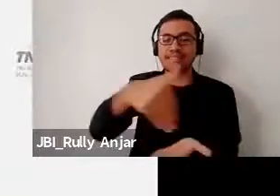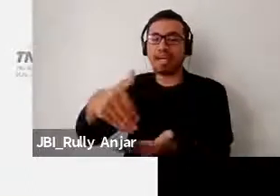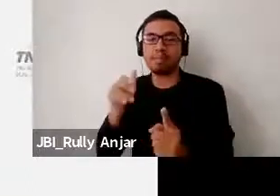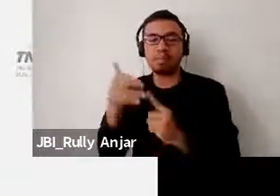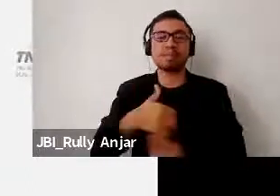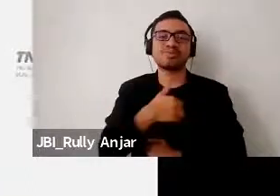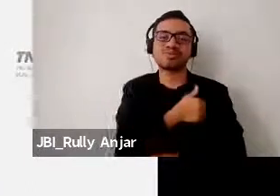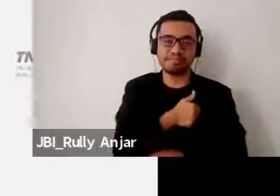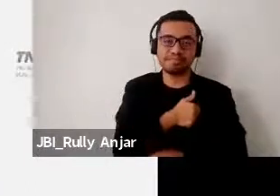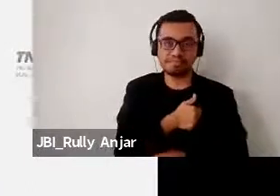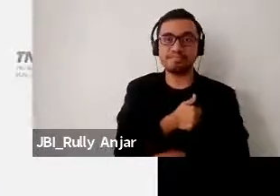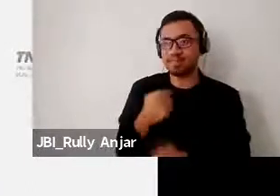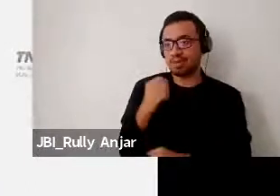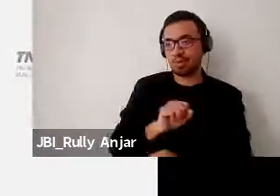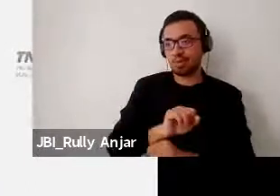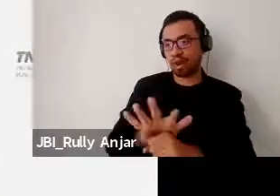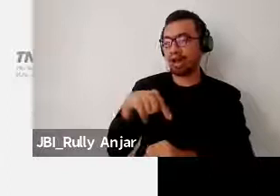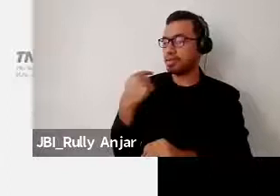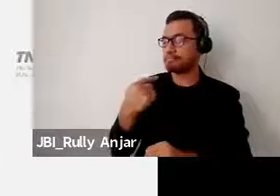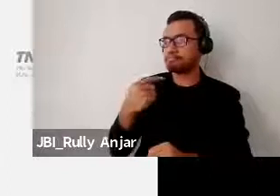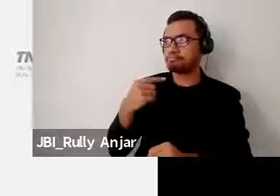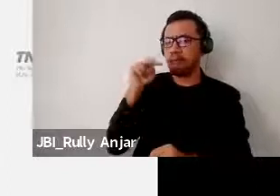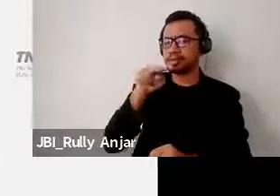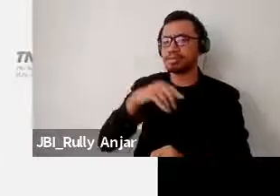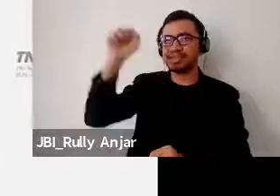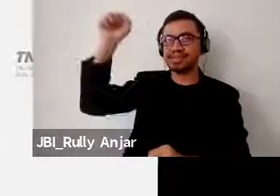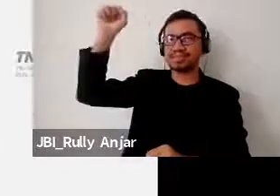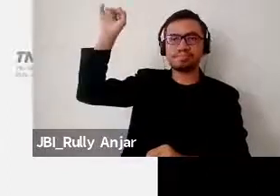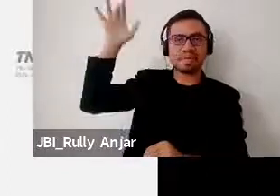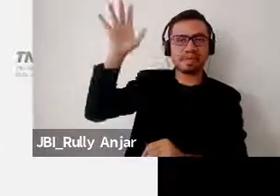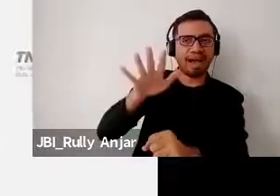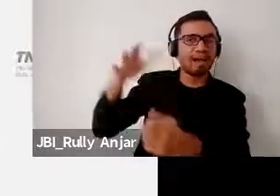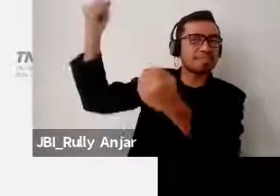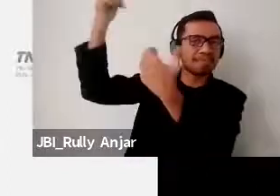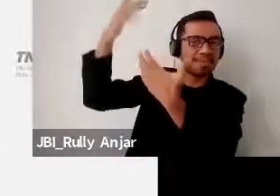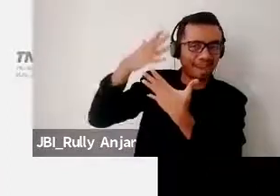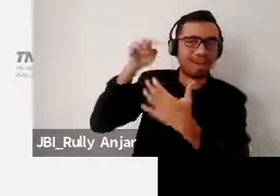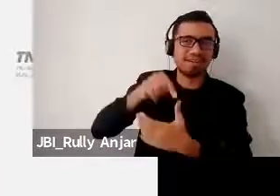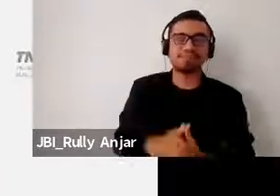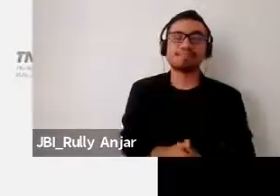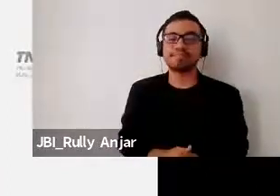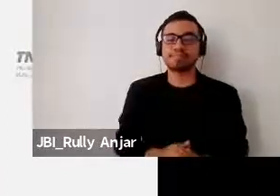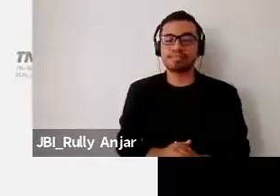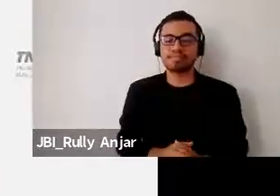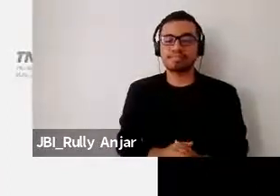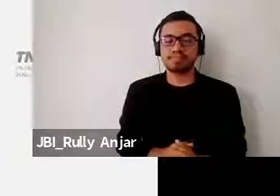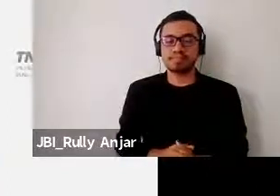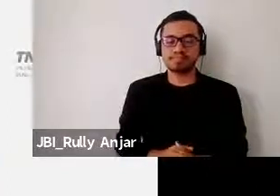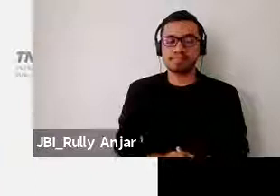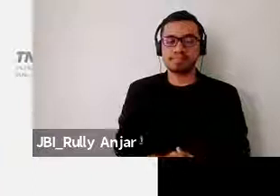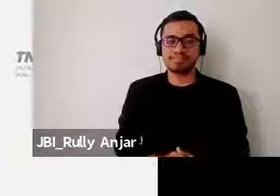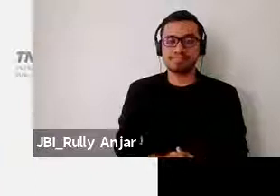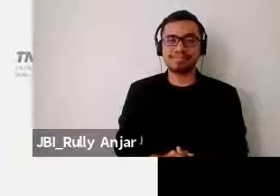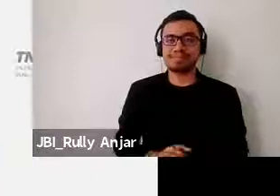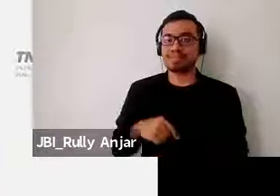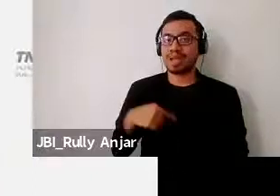dengan harapan ke depannya usulan kami dan juga apa yang terjadi sekarang, kita bisa memiliki